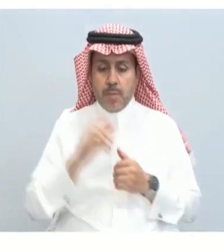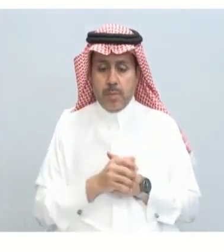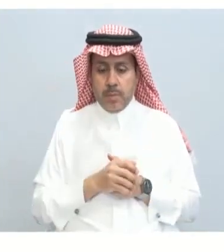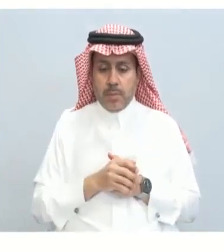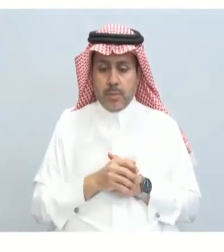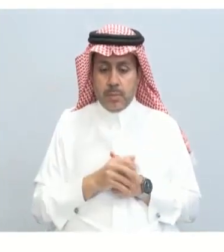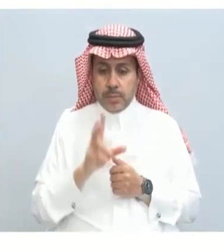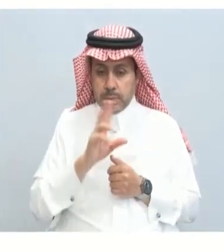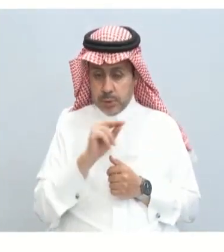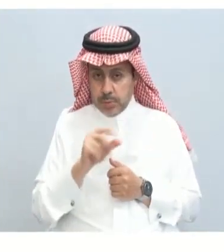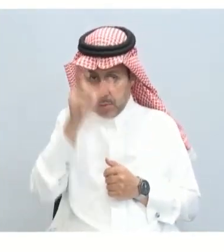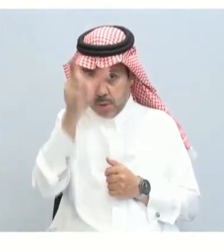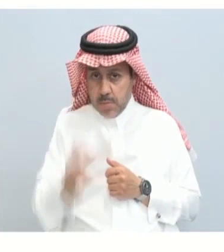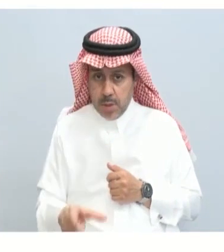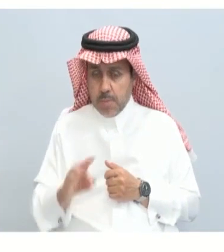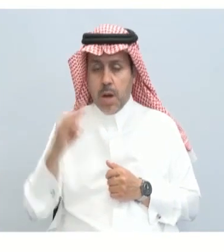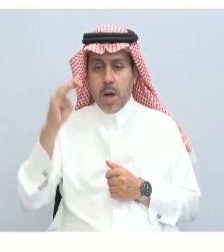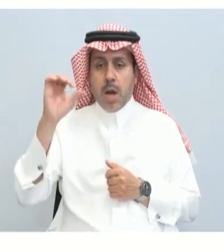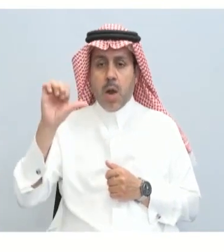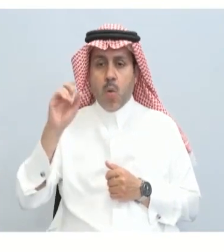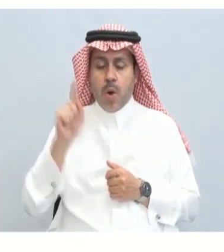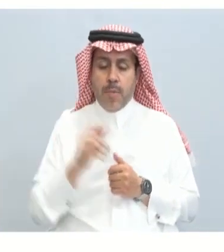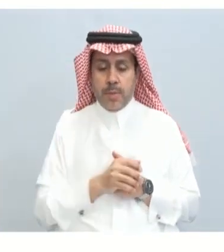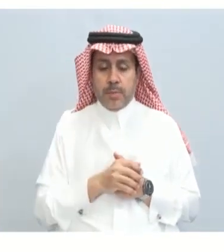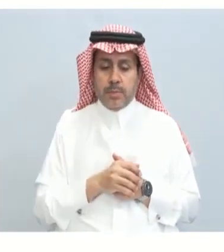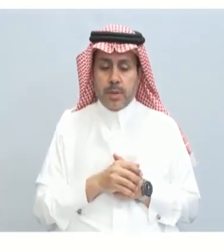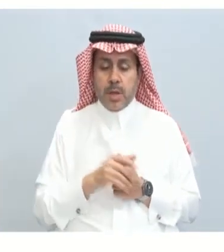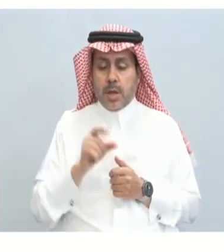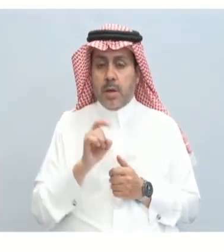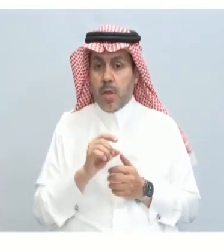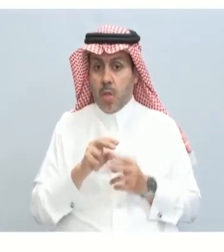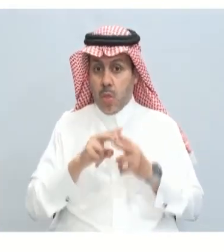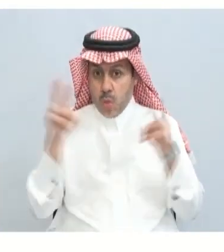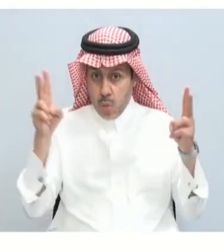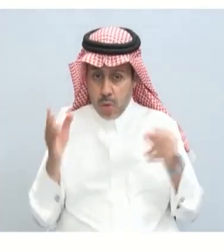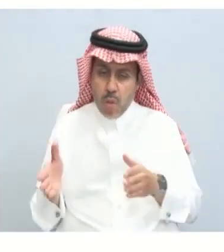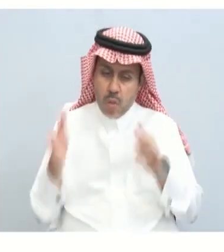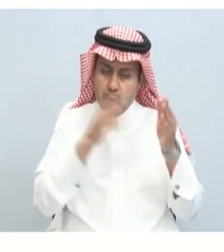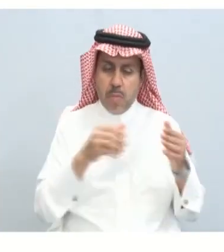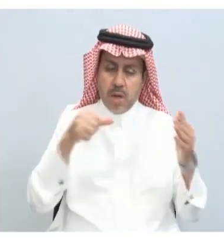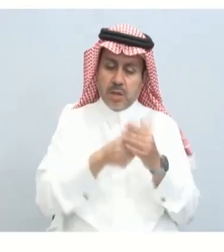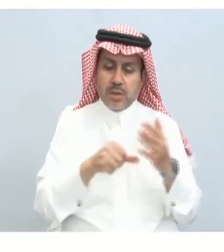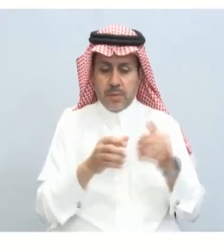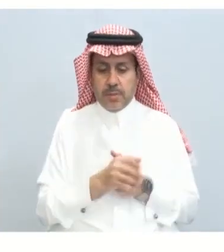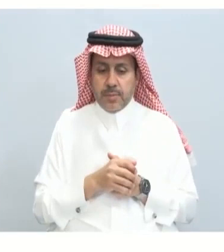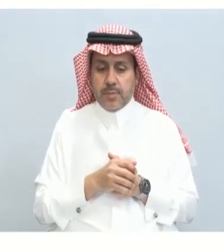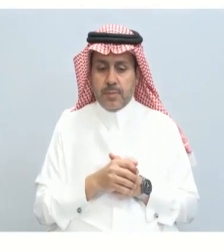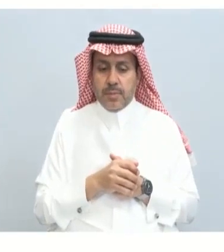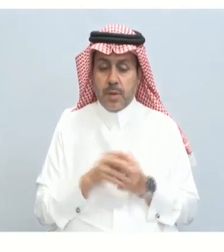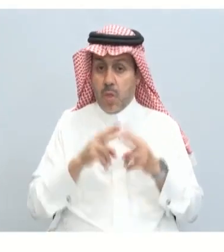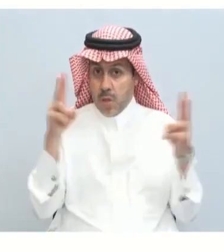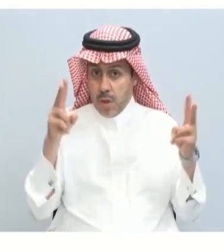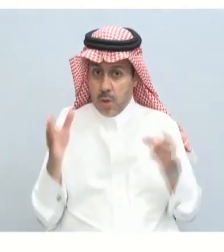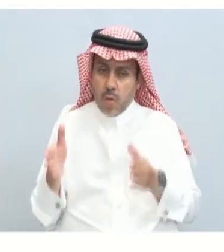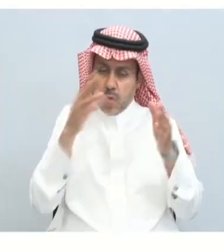هنا شبه ابنه بالكوكب الذي حدث مشبح طبعا الاختفاء بعد موت ابنه شبهه بالكوكب الذي يظهر ثم